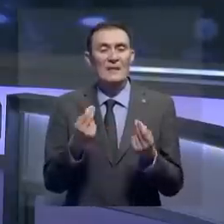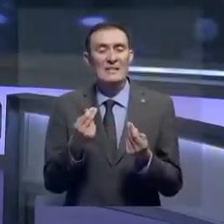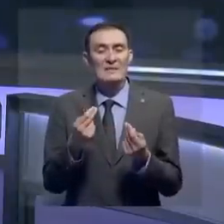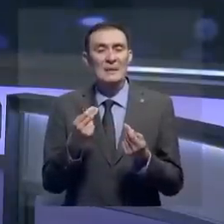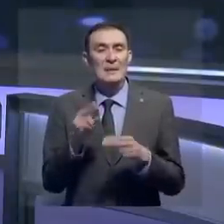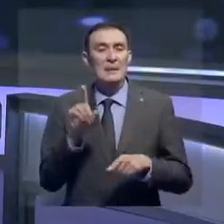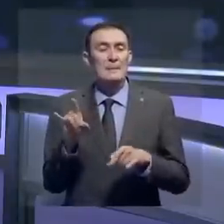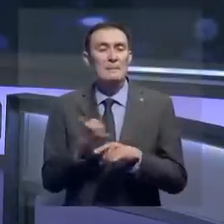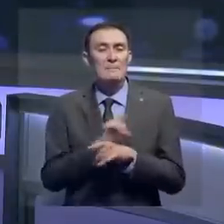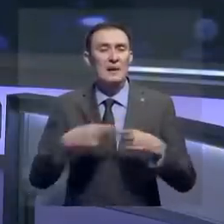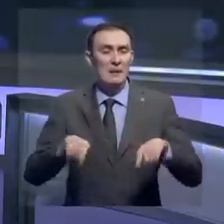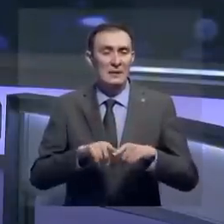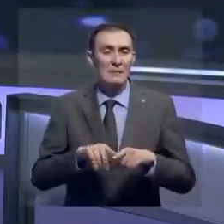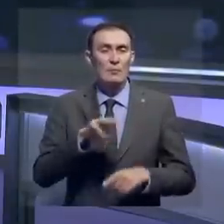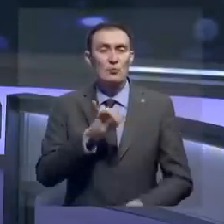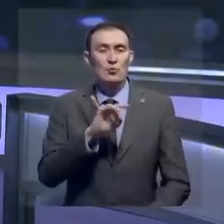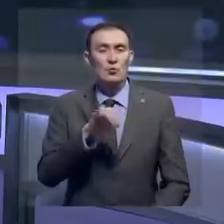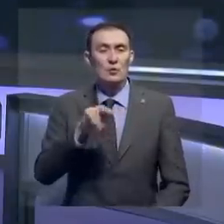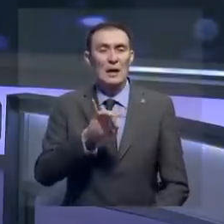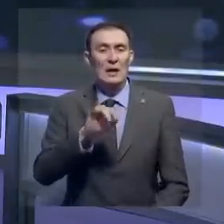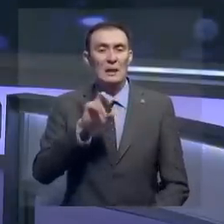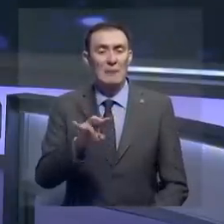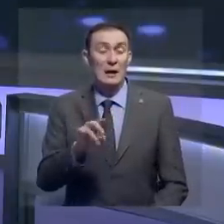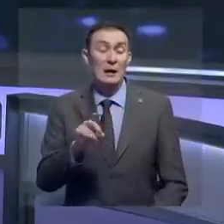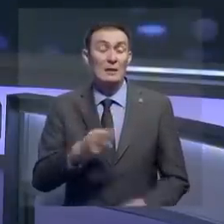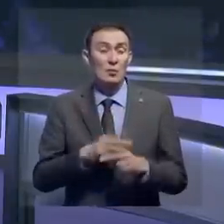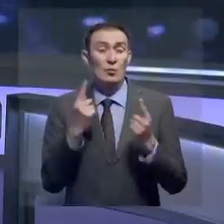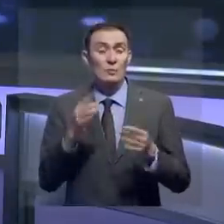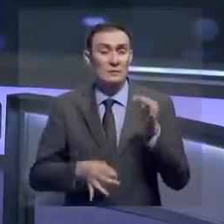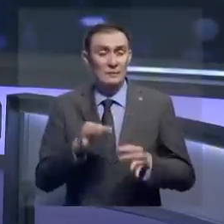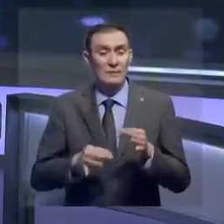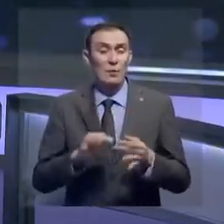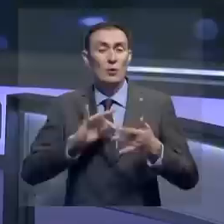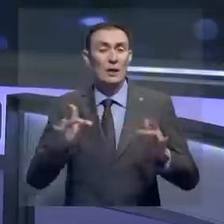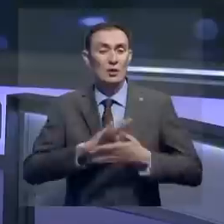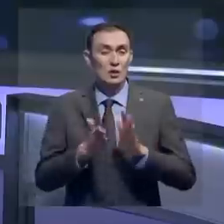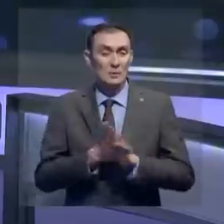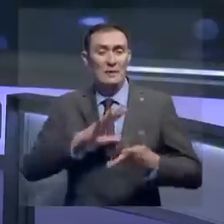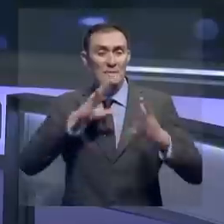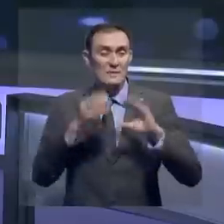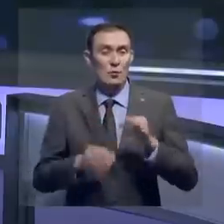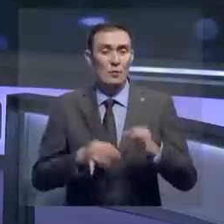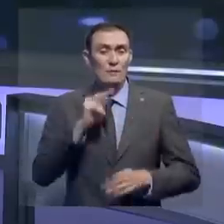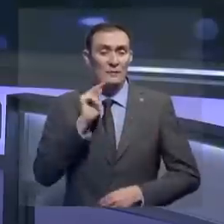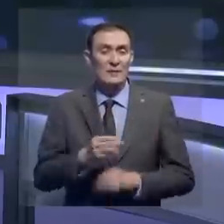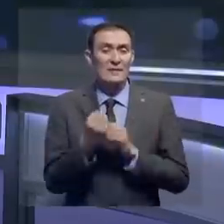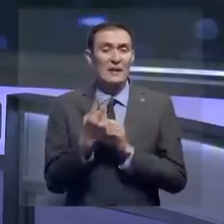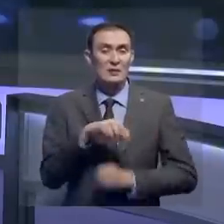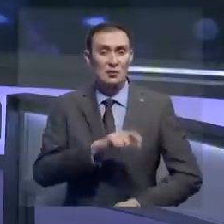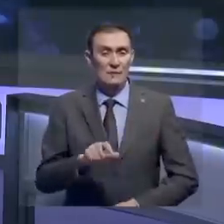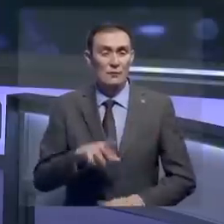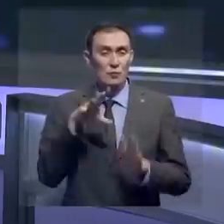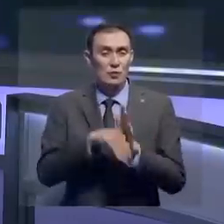руководства финансовой пирамиды мудабара Capital рассмотрение резонансного дела проходит в онлайн режиме Всего нас ко мне подсудимых